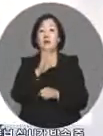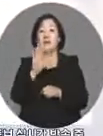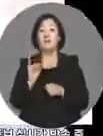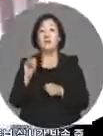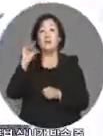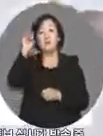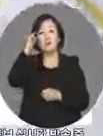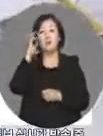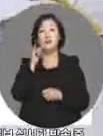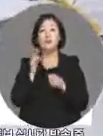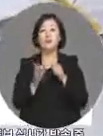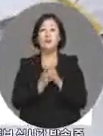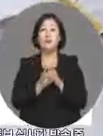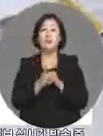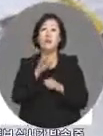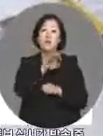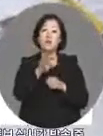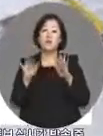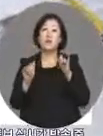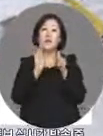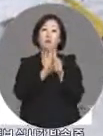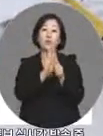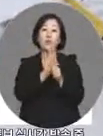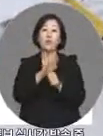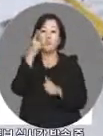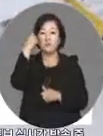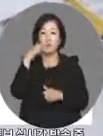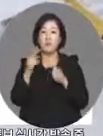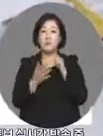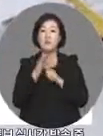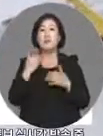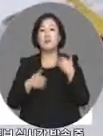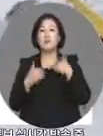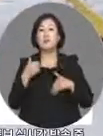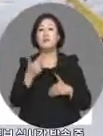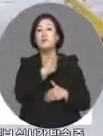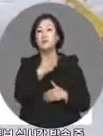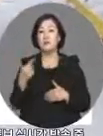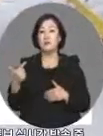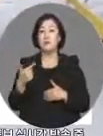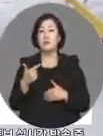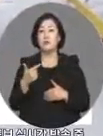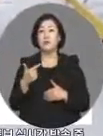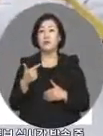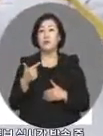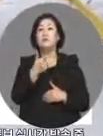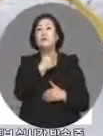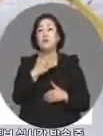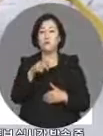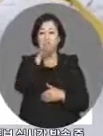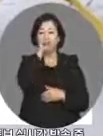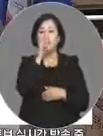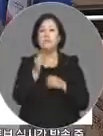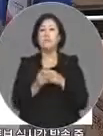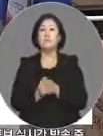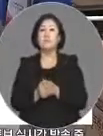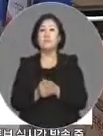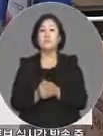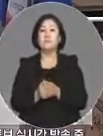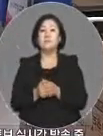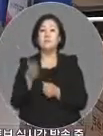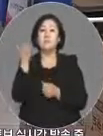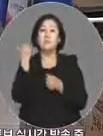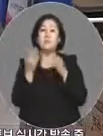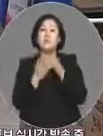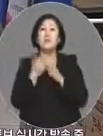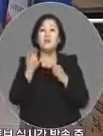같아요. 이웃을 도와준 것 같아서 기분이 뿌듯하고 기분이 엄청 좋았어요. 지난해